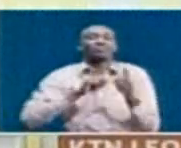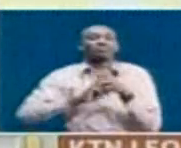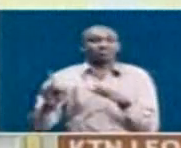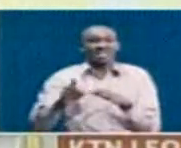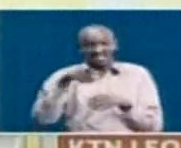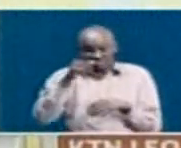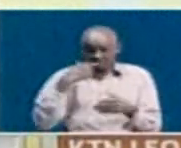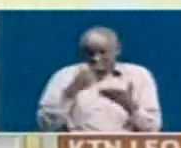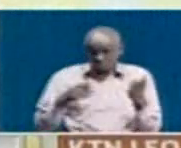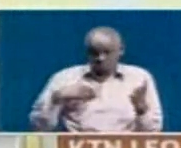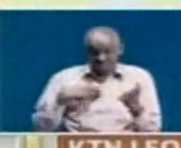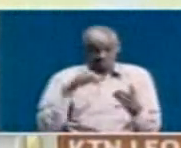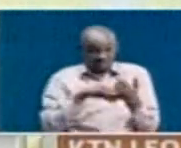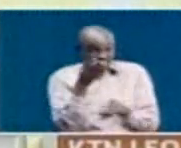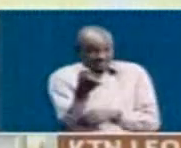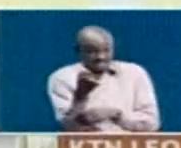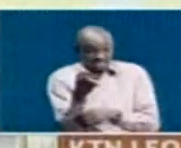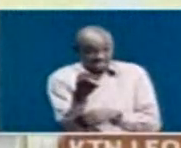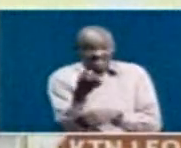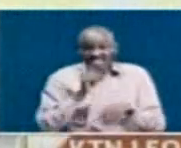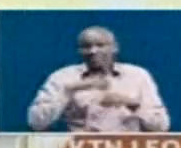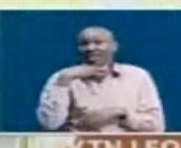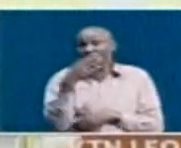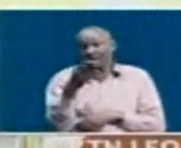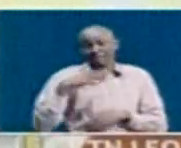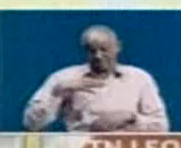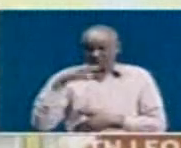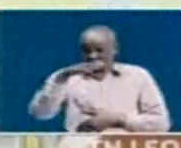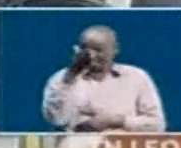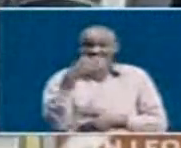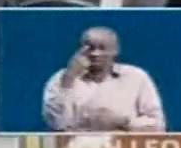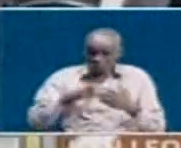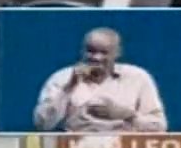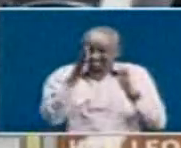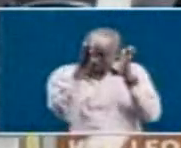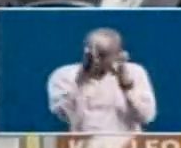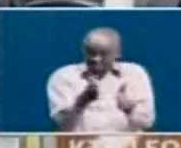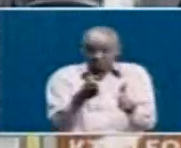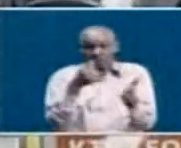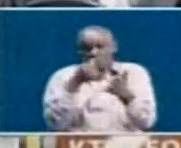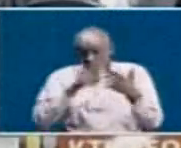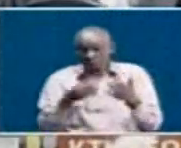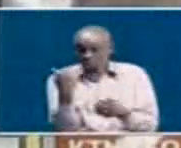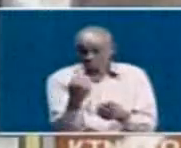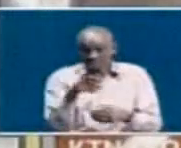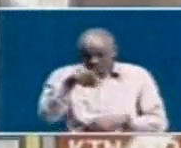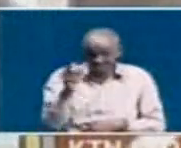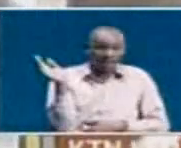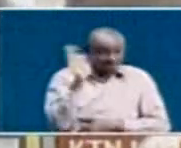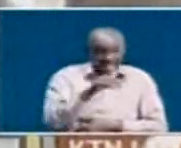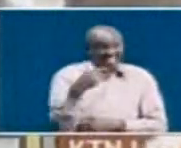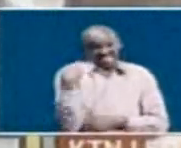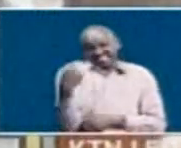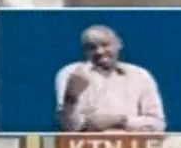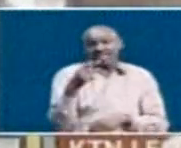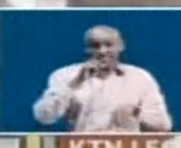alikuwa na mkewe na dadake wakati wa mauaji yake. Wakazi wa eneo la majengo wanadai kuwa jamaa huyo ni miongoni mwa jana waliorudi nchini